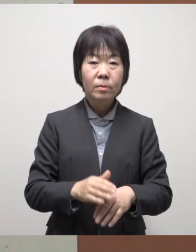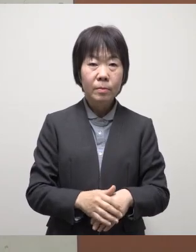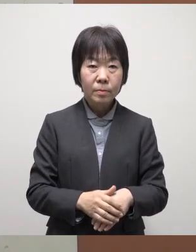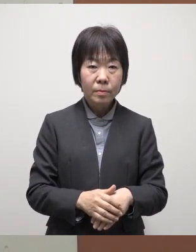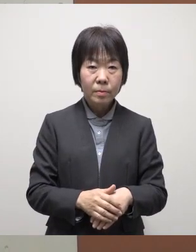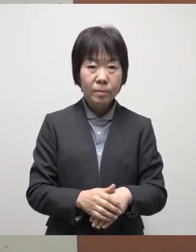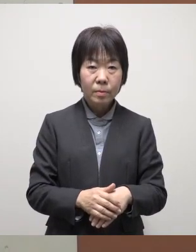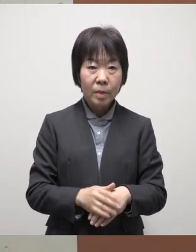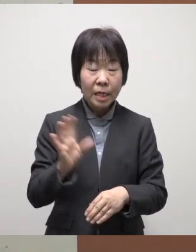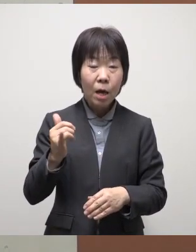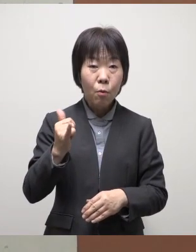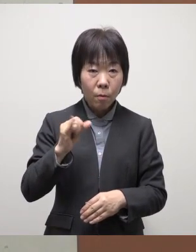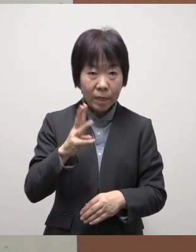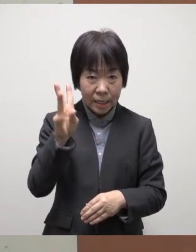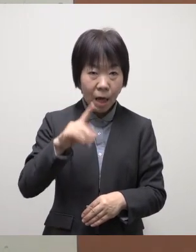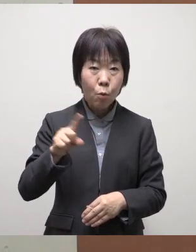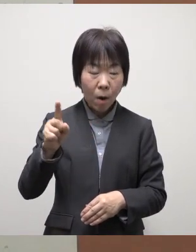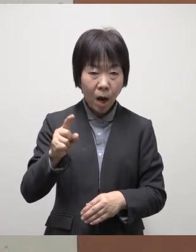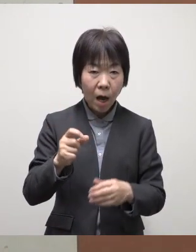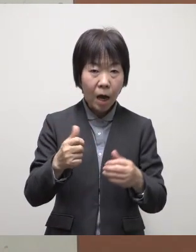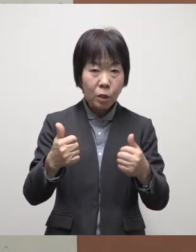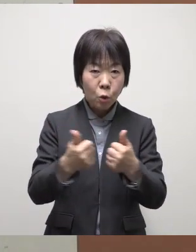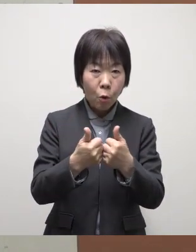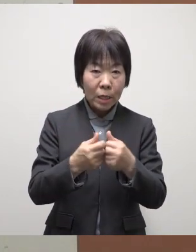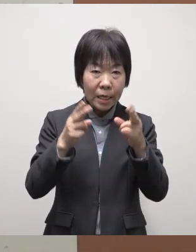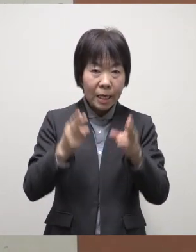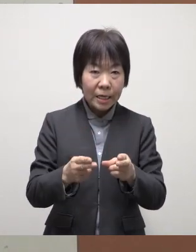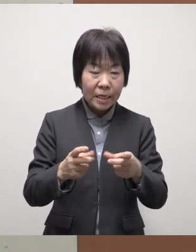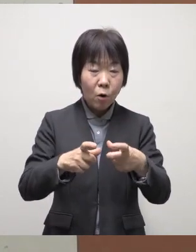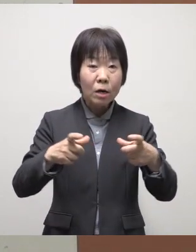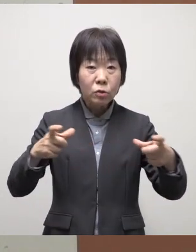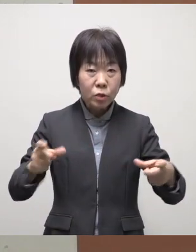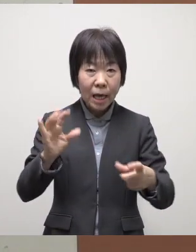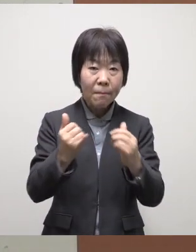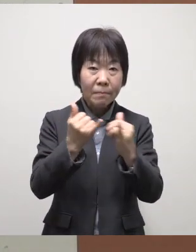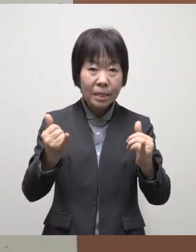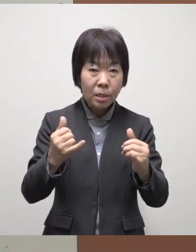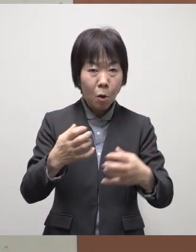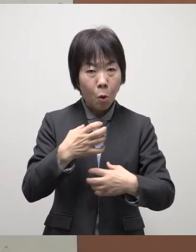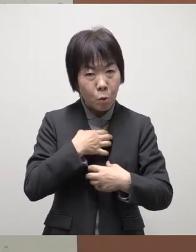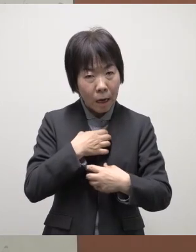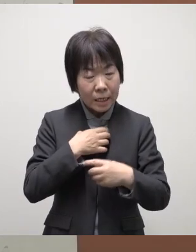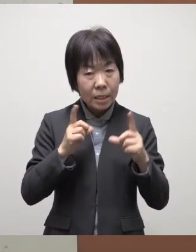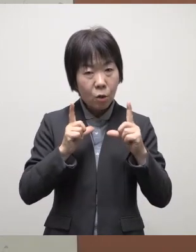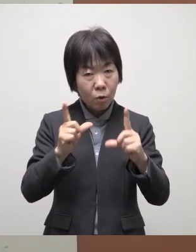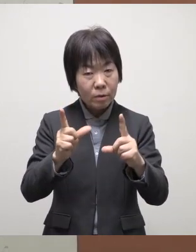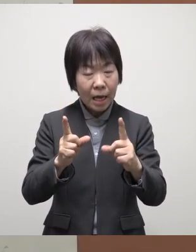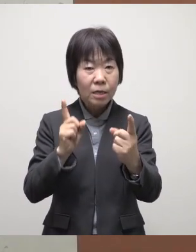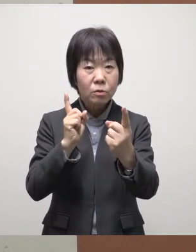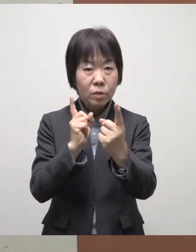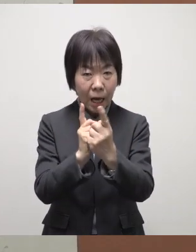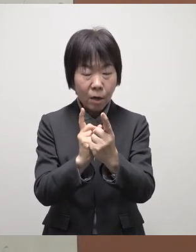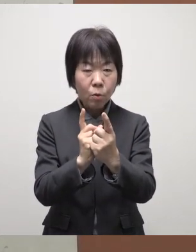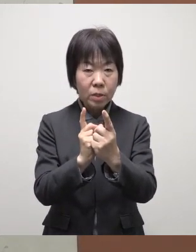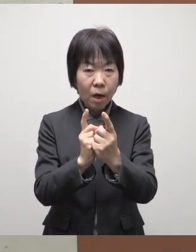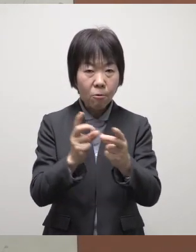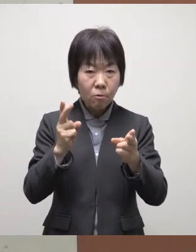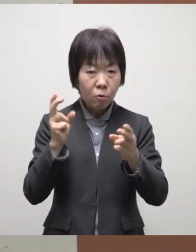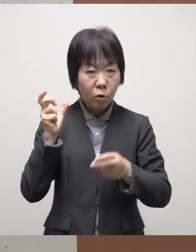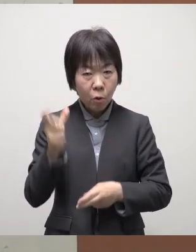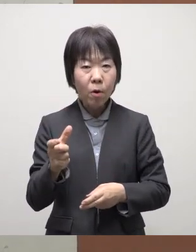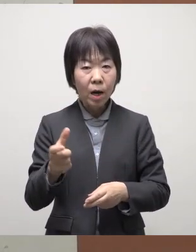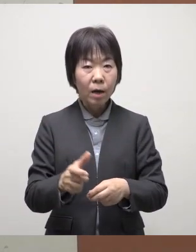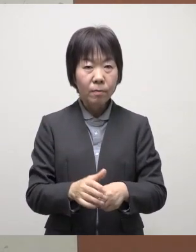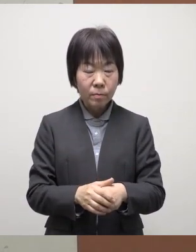ます県は相談体制を拡充し県民の不安に応える体制を強化する